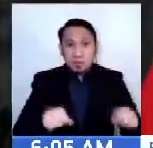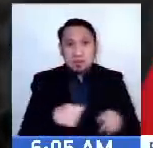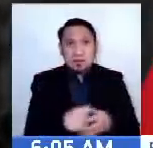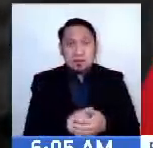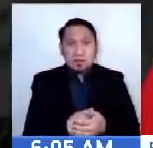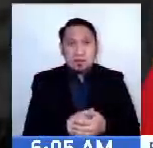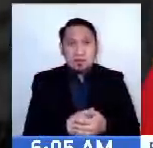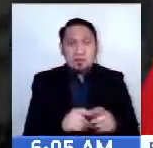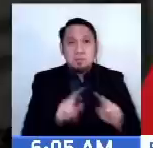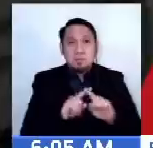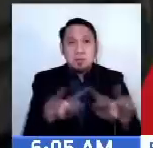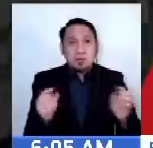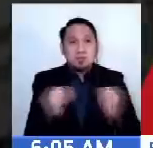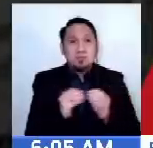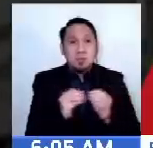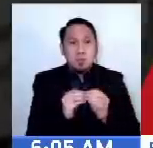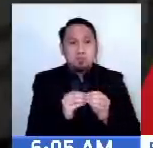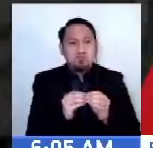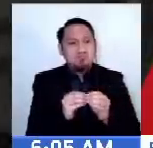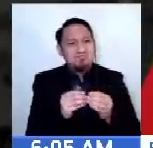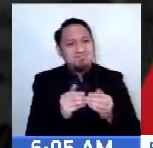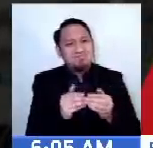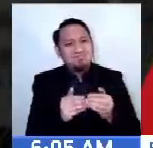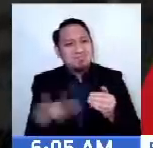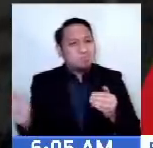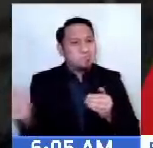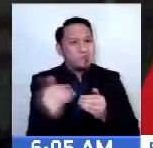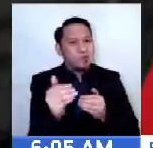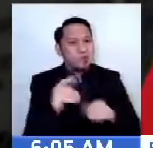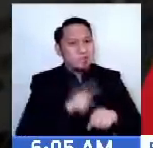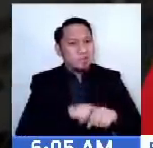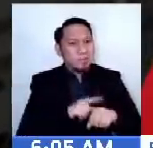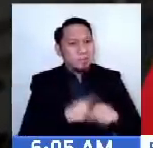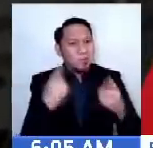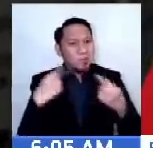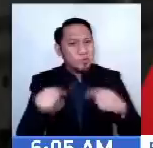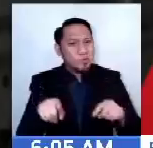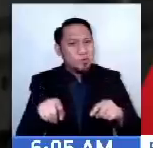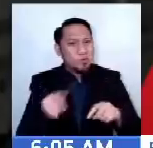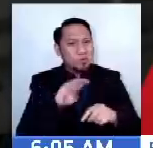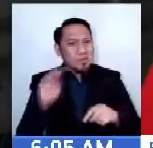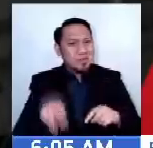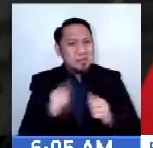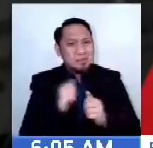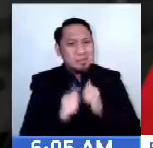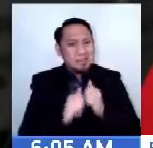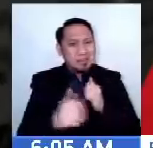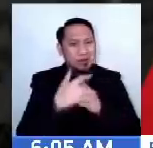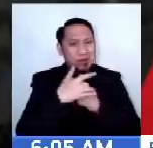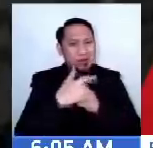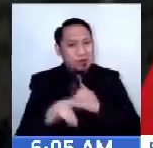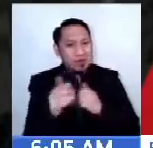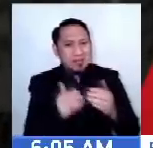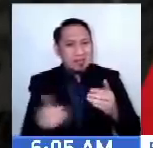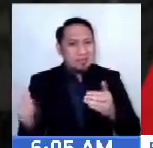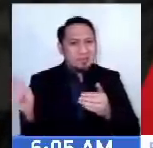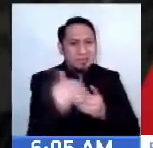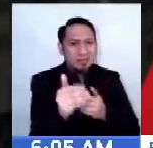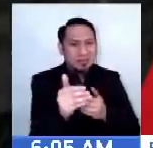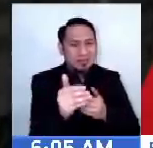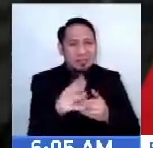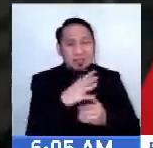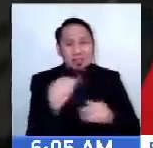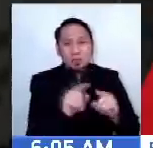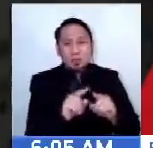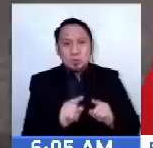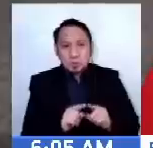kami ng oras pag bumibiyahe ng pa-Manila. Taka nag-a-advance booking na rin kami just in case na